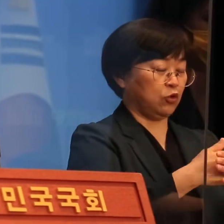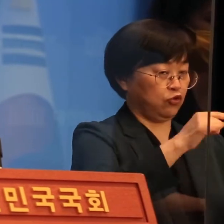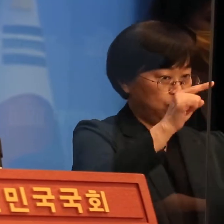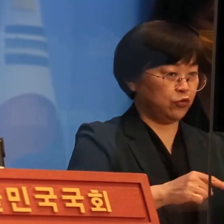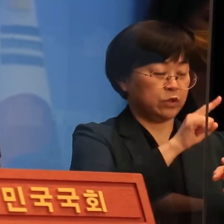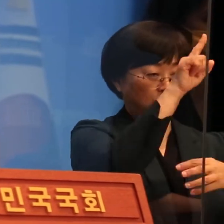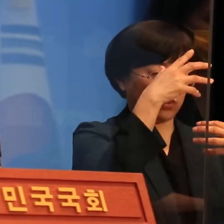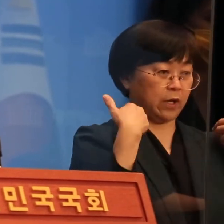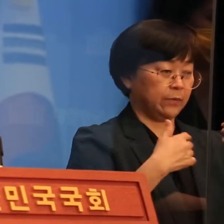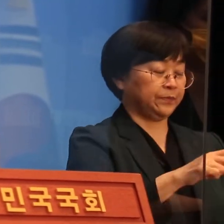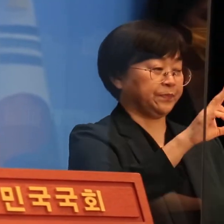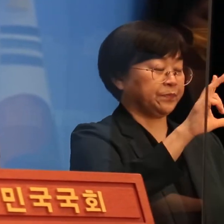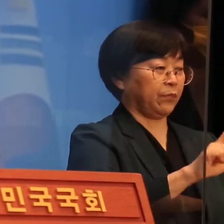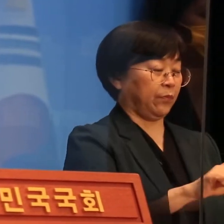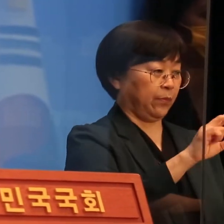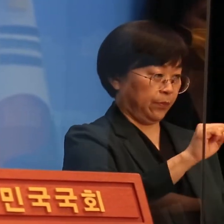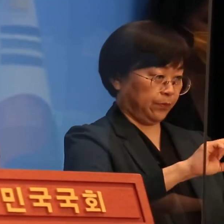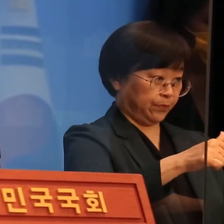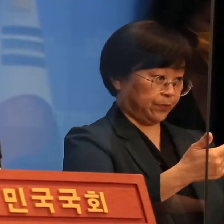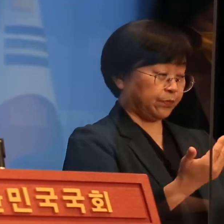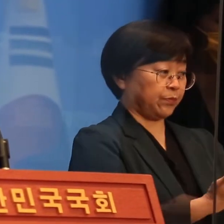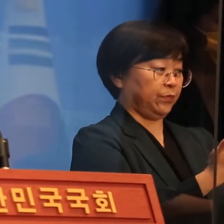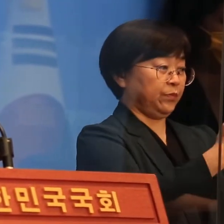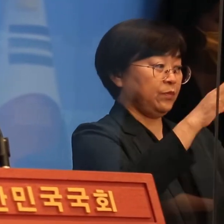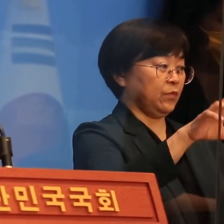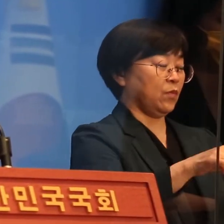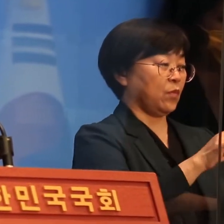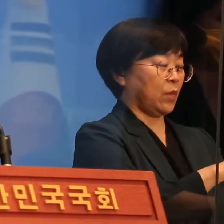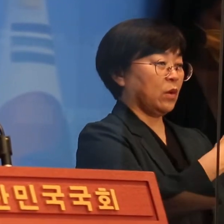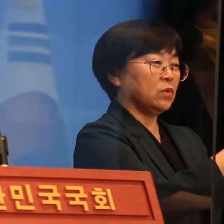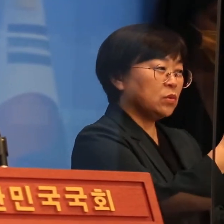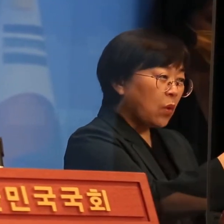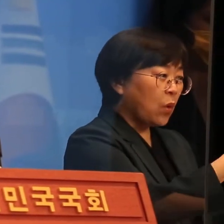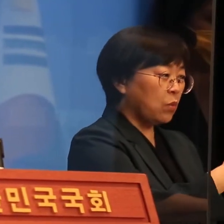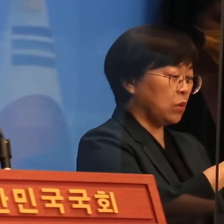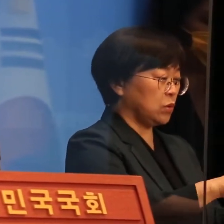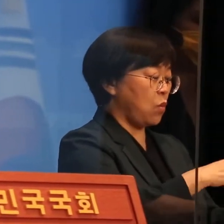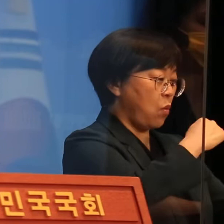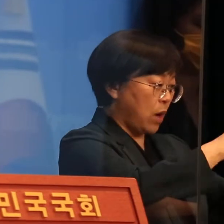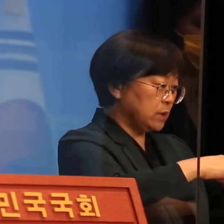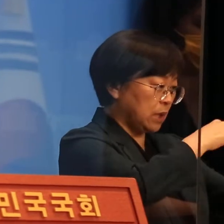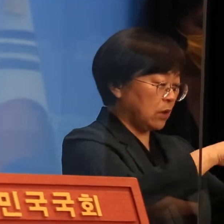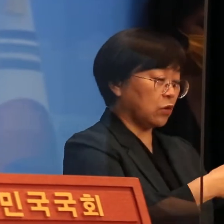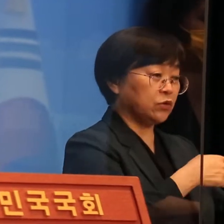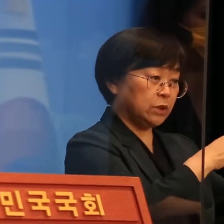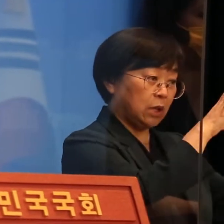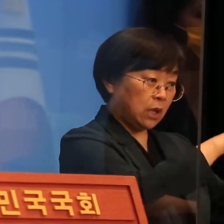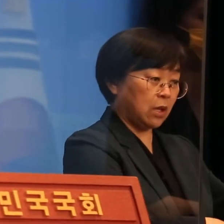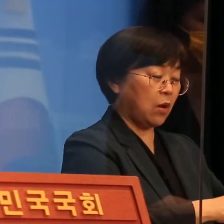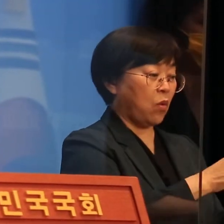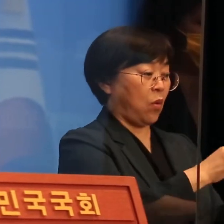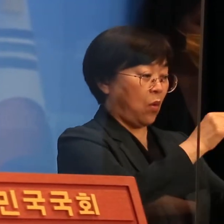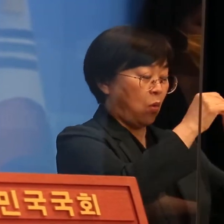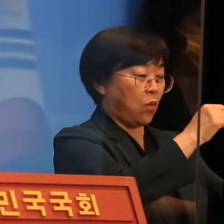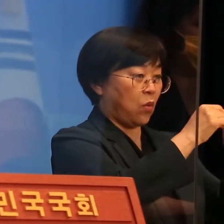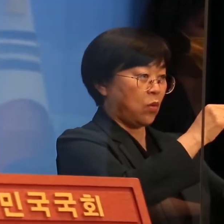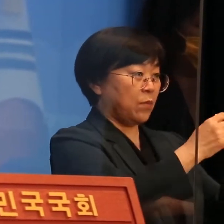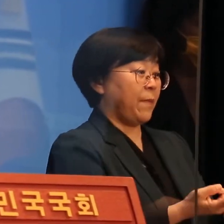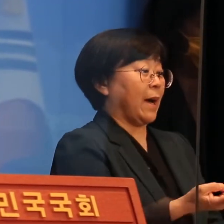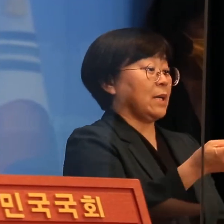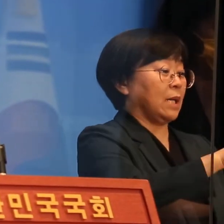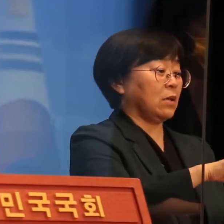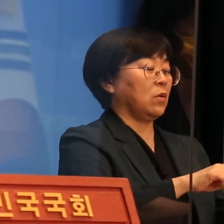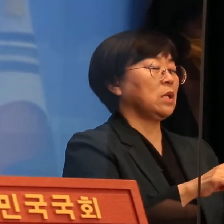정부가 LNG 발전소 건설 대신 소형 모듈 원자로를 추진할 경우 고용 전환율은 0%로